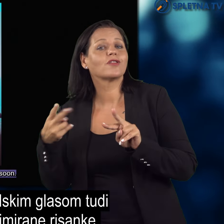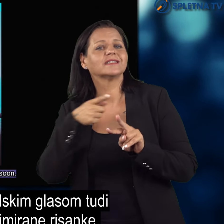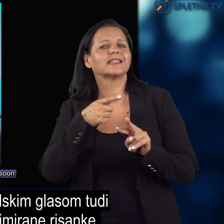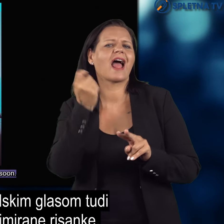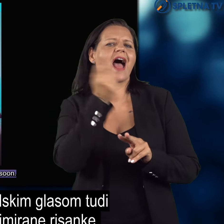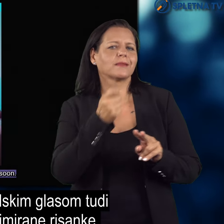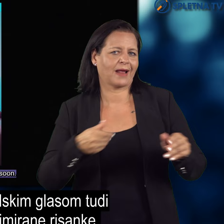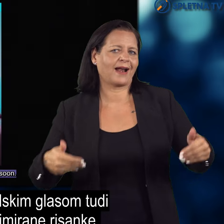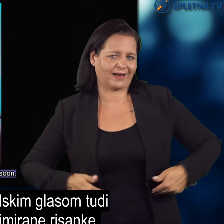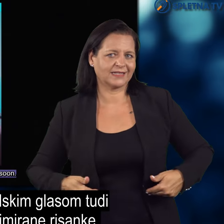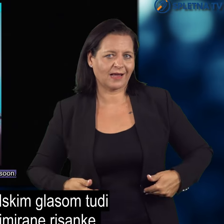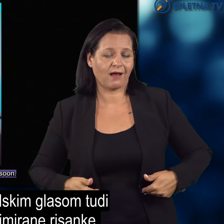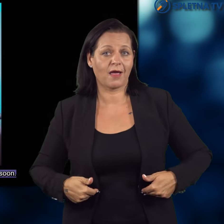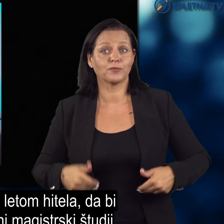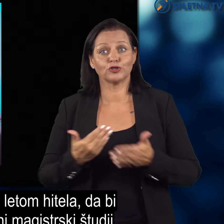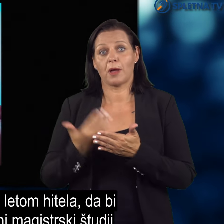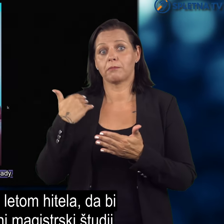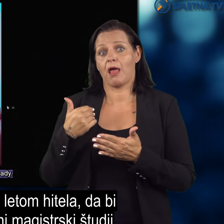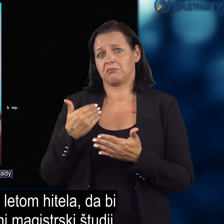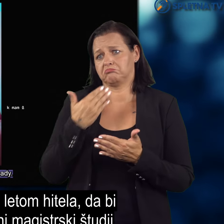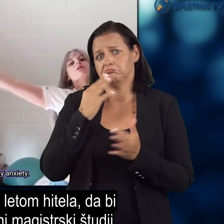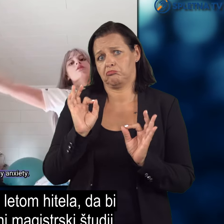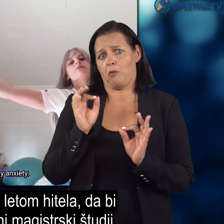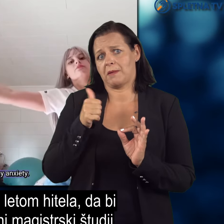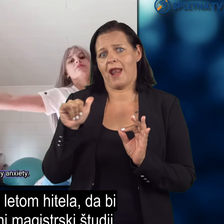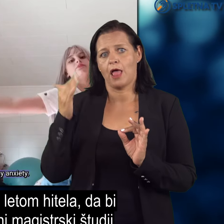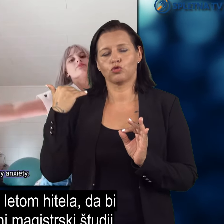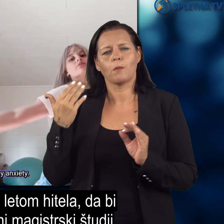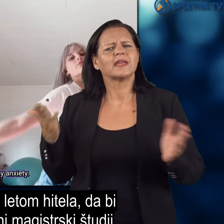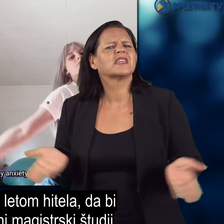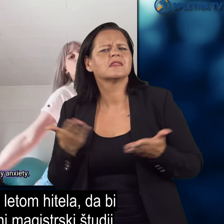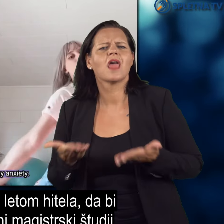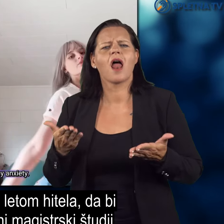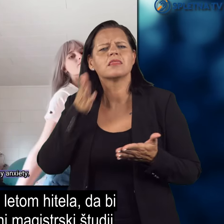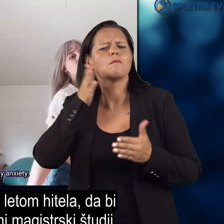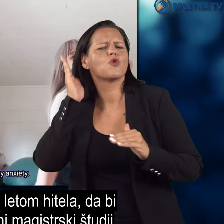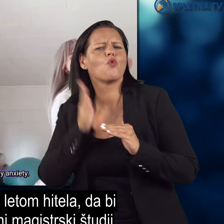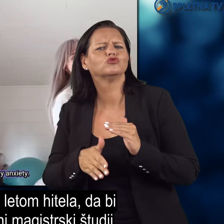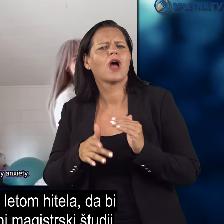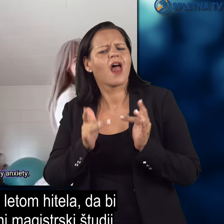letom hitela, da bi končala vzporedni magistrski študij in številne projekte.